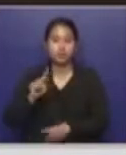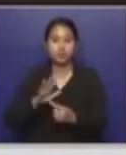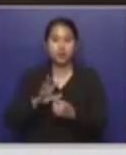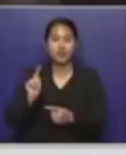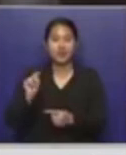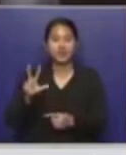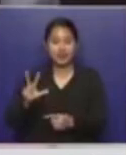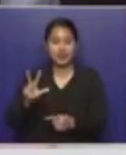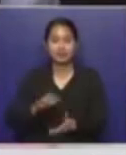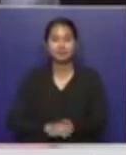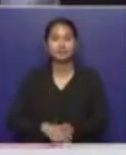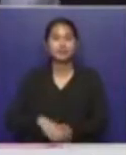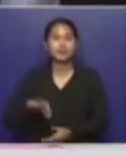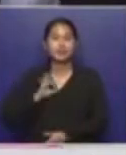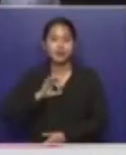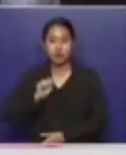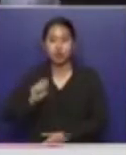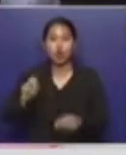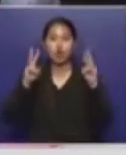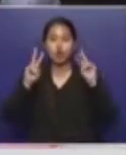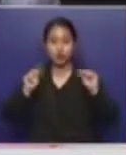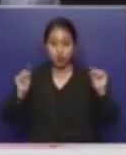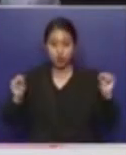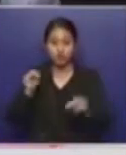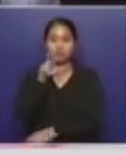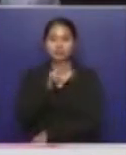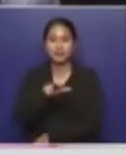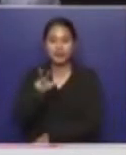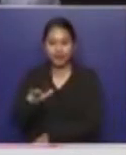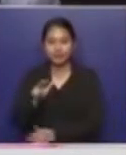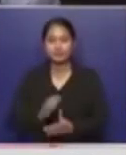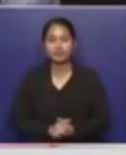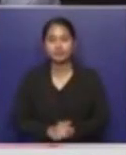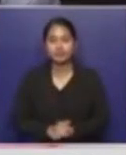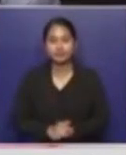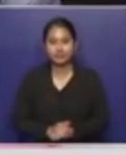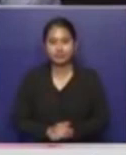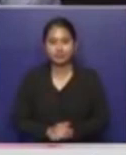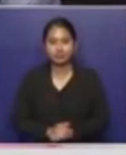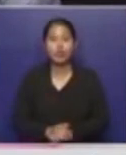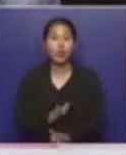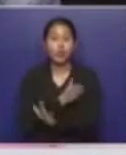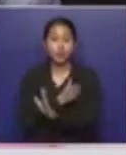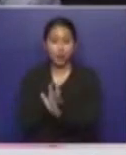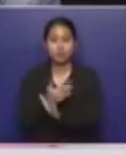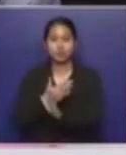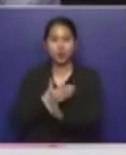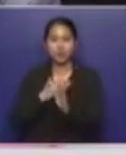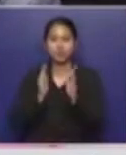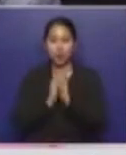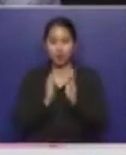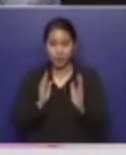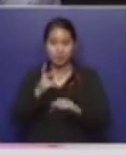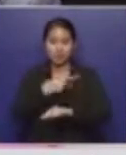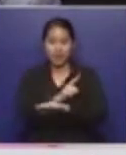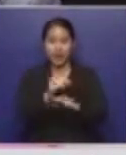รีพรรคเพื่อไทยสังกัดประเทศไทยก่อนอื่นต้องกราบขอบพระคุณท่านประธานนะครับที่ได้ให้โ